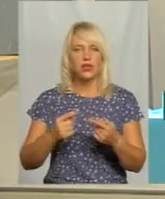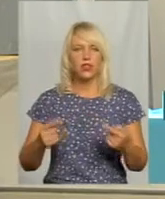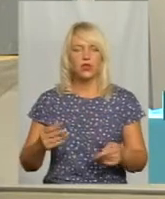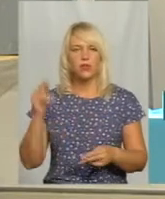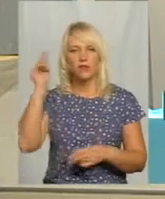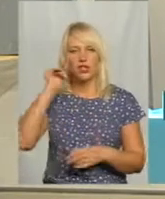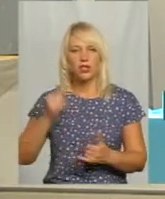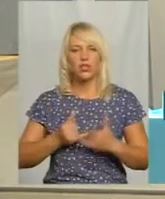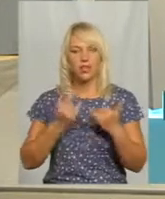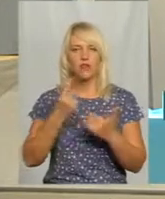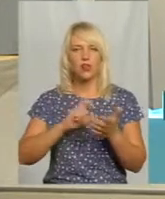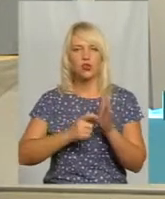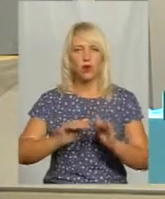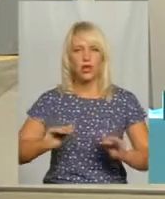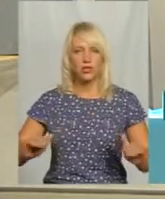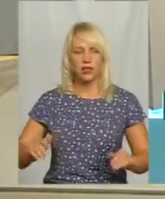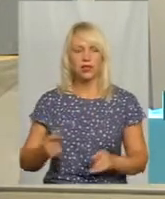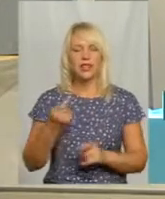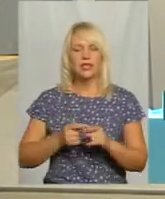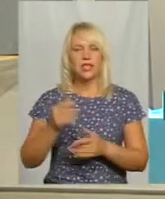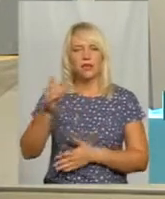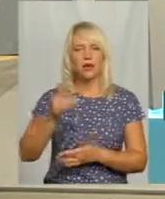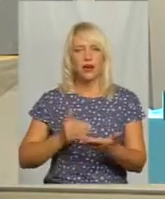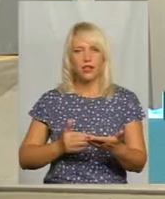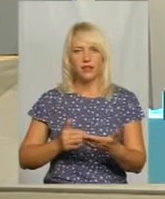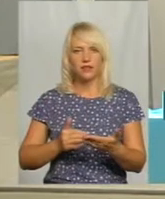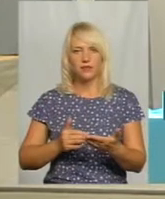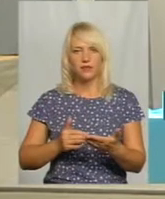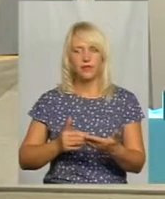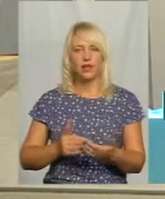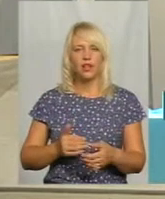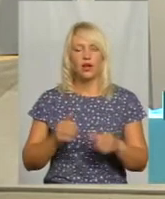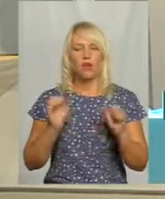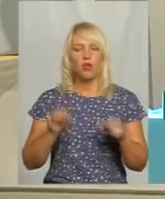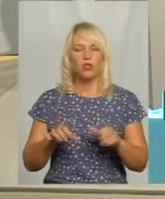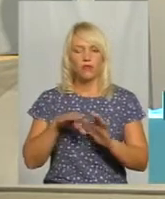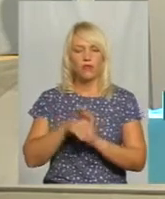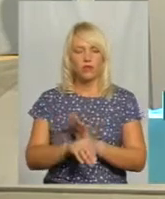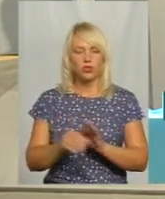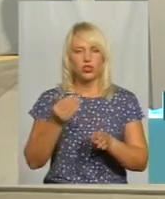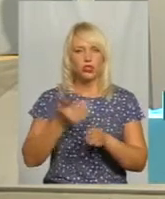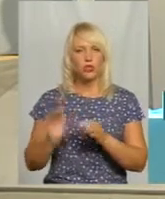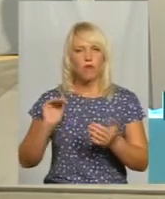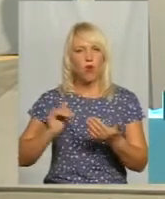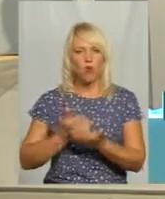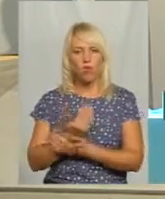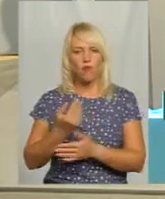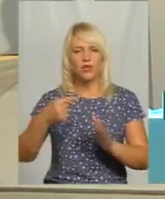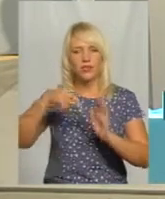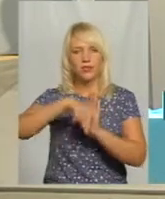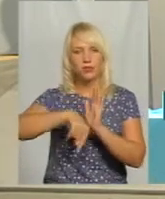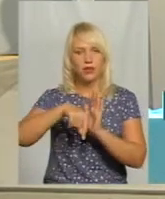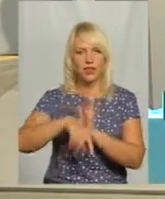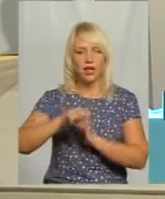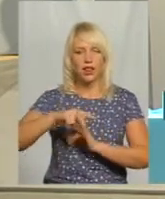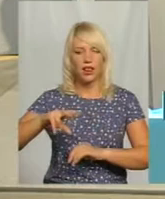для першокласників. Цей перелік, можливо, носить частково оновлений зміст,